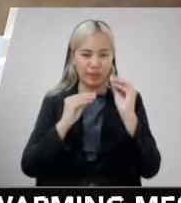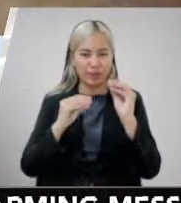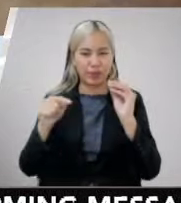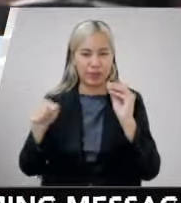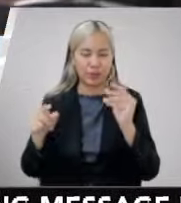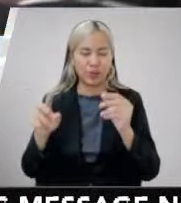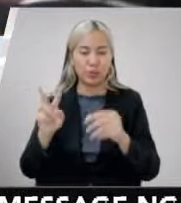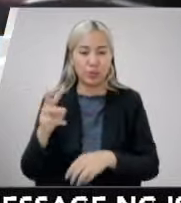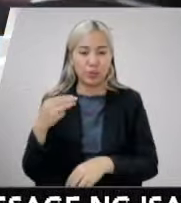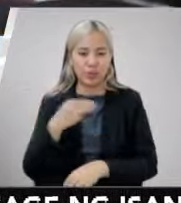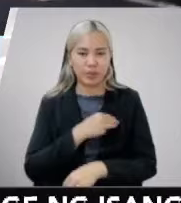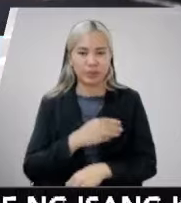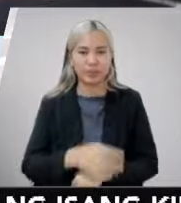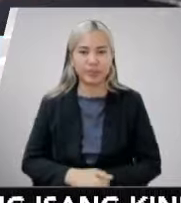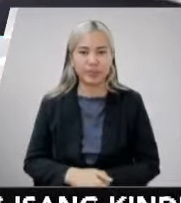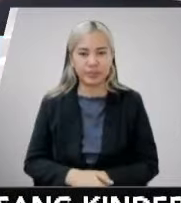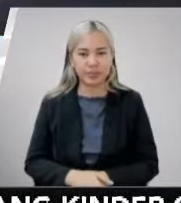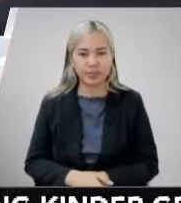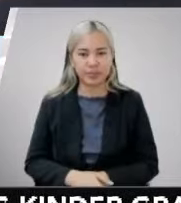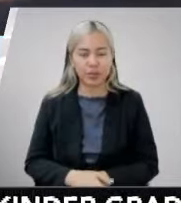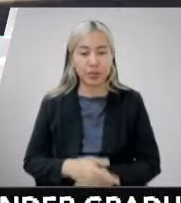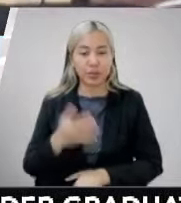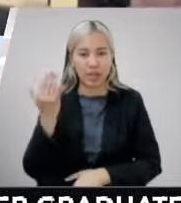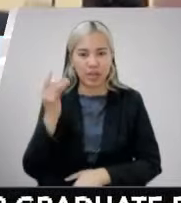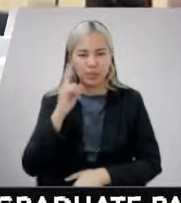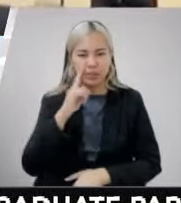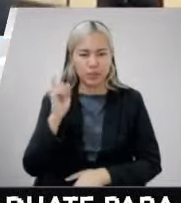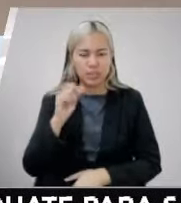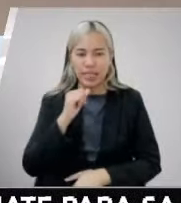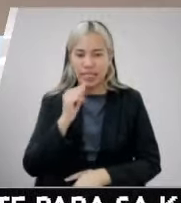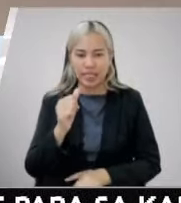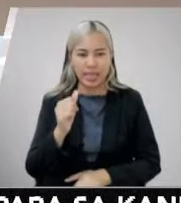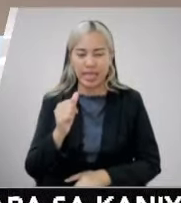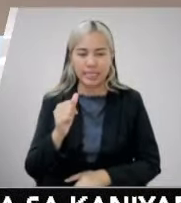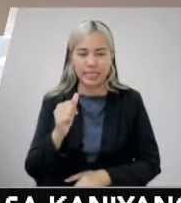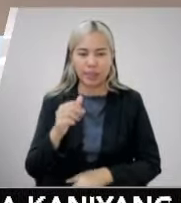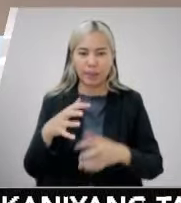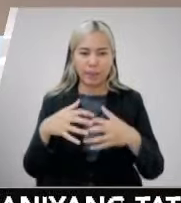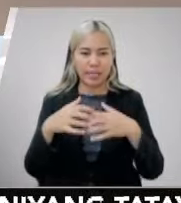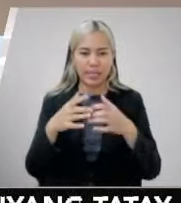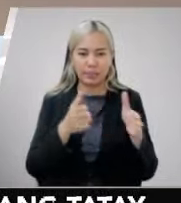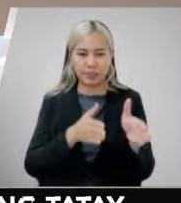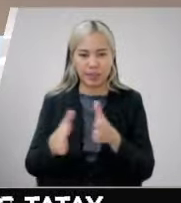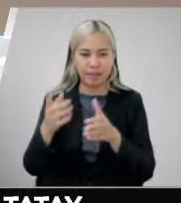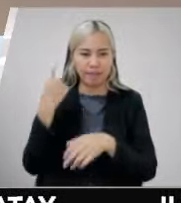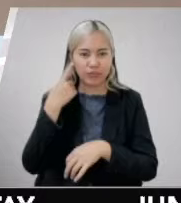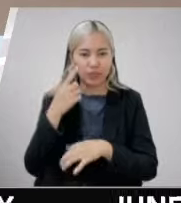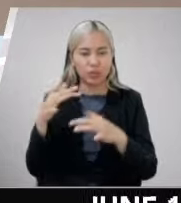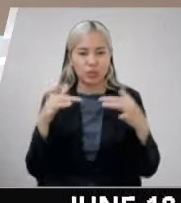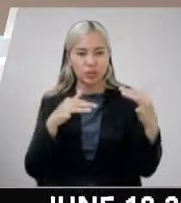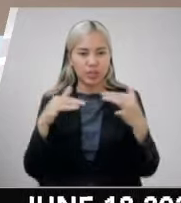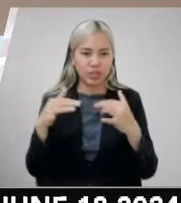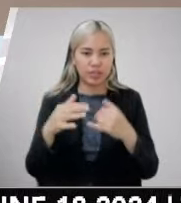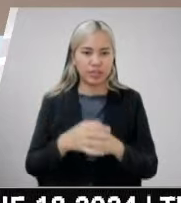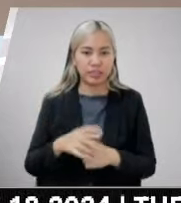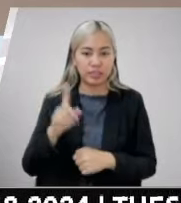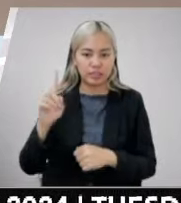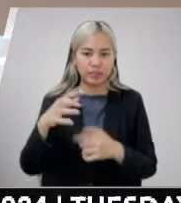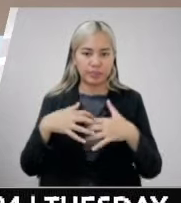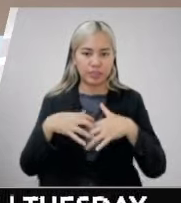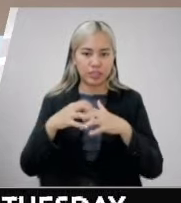cabinet dahil sa anilay hindi pagbuo ni Netanyahu ng strategiya para sa gera. Binuo ni Netanyahu ang emergency